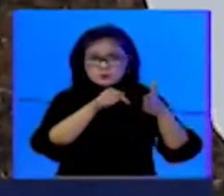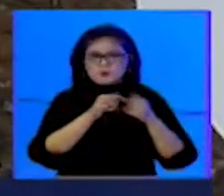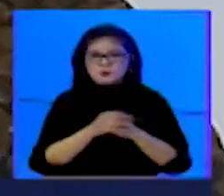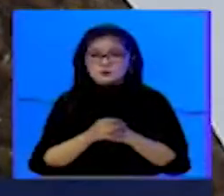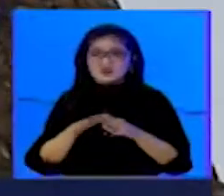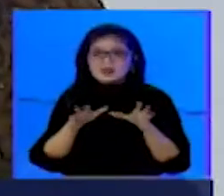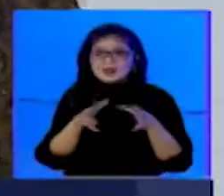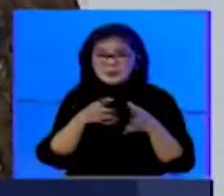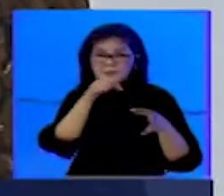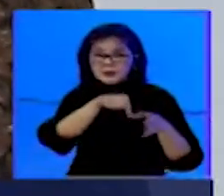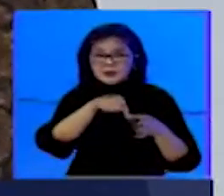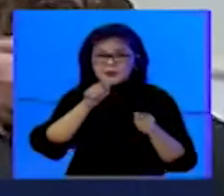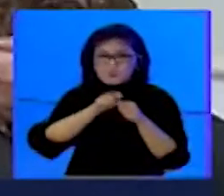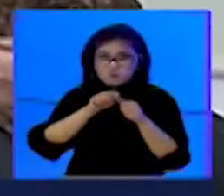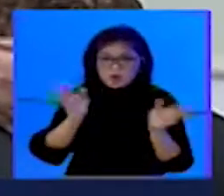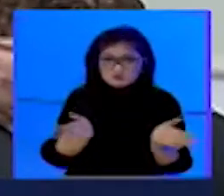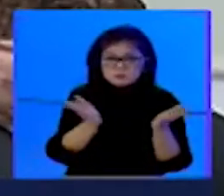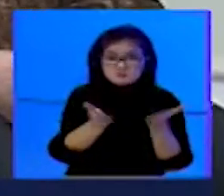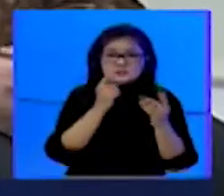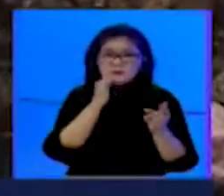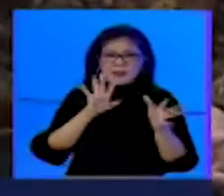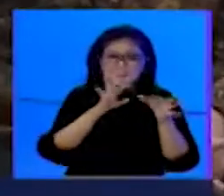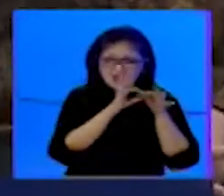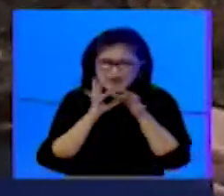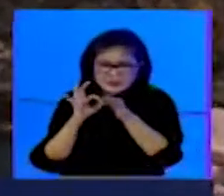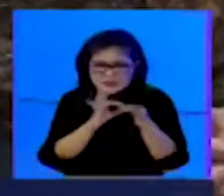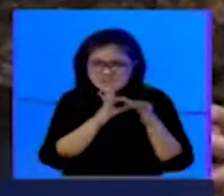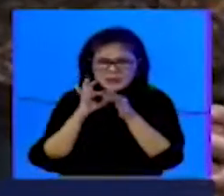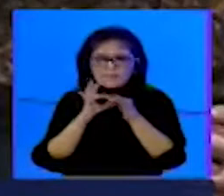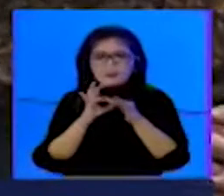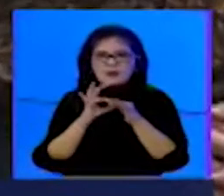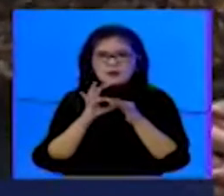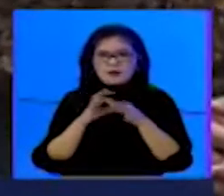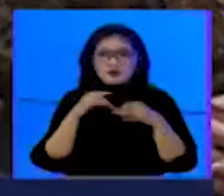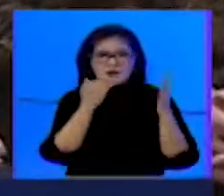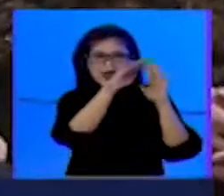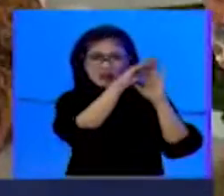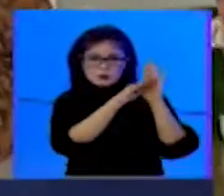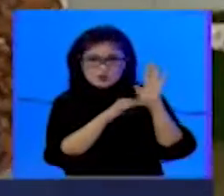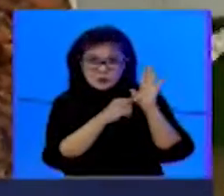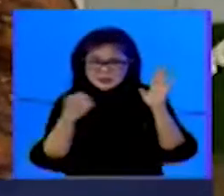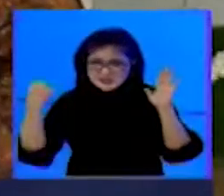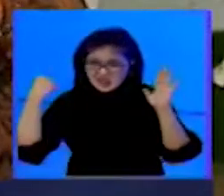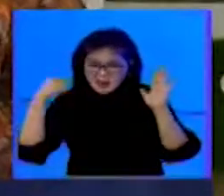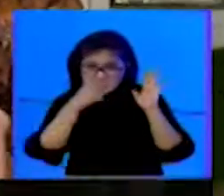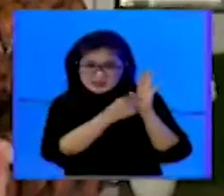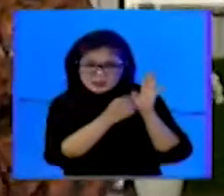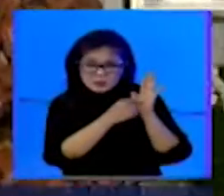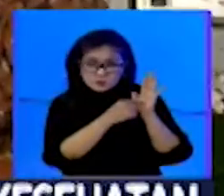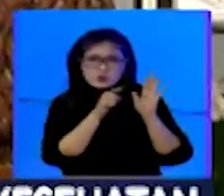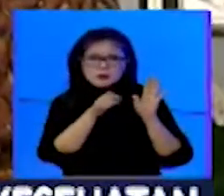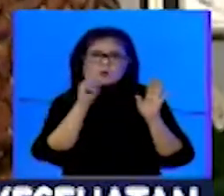mengintegrasikan Hai kebijakan kesehatan dan kebijakan ekonomi agar seimbang